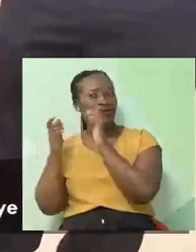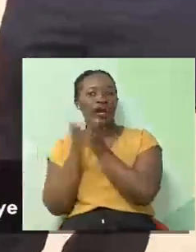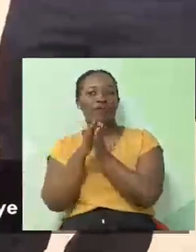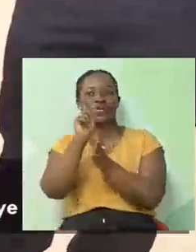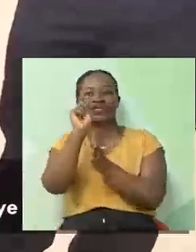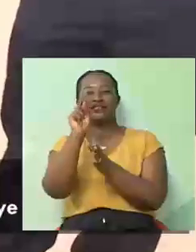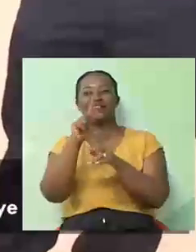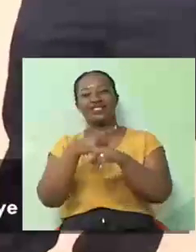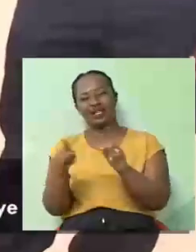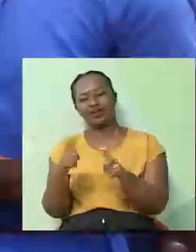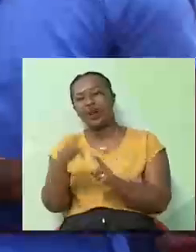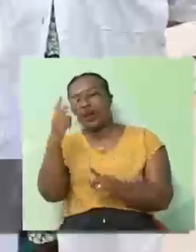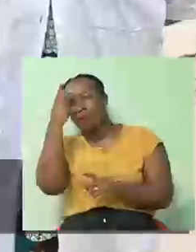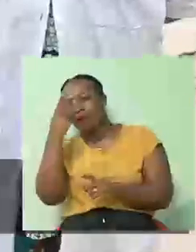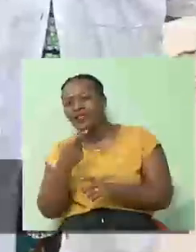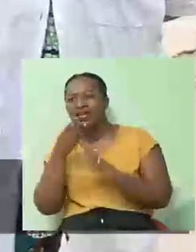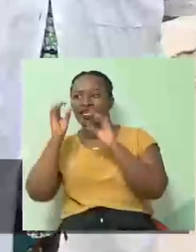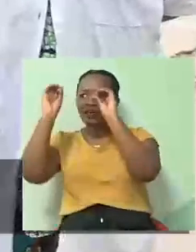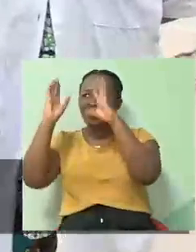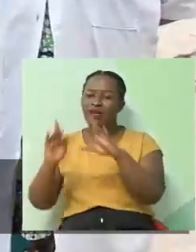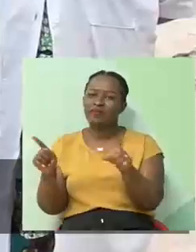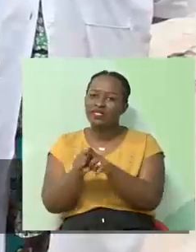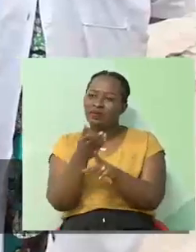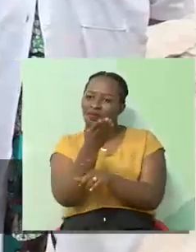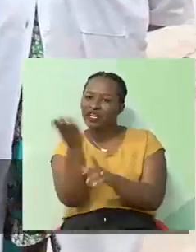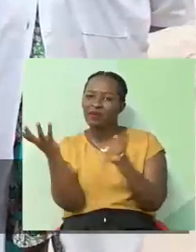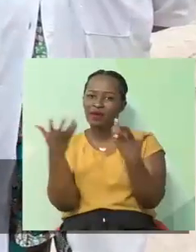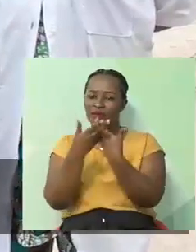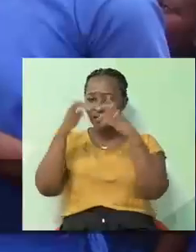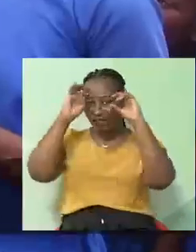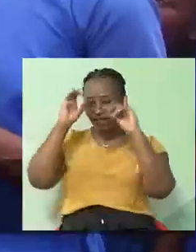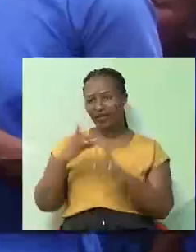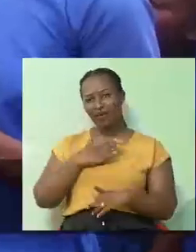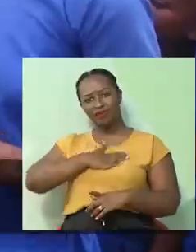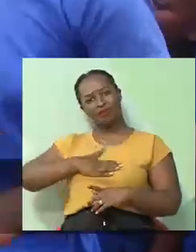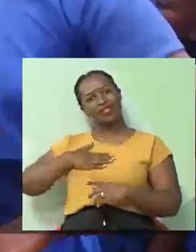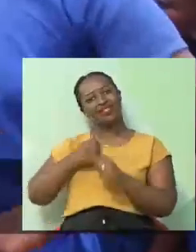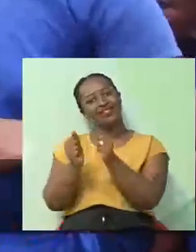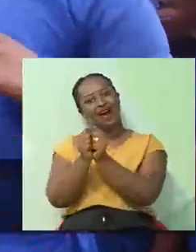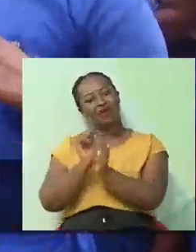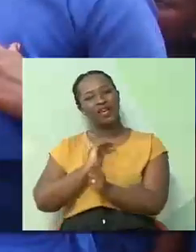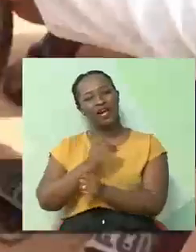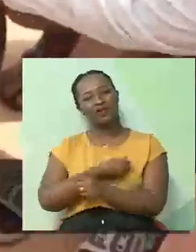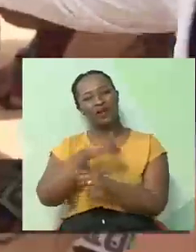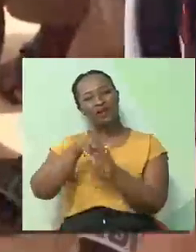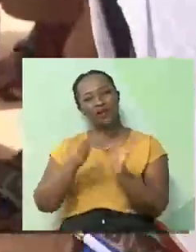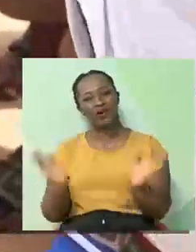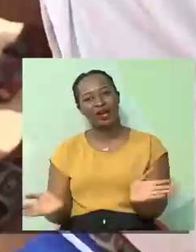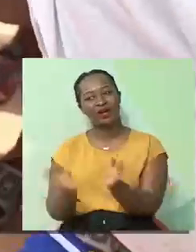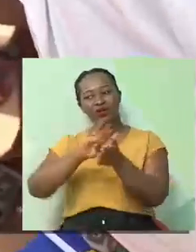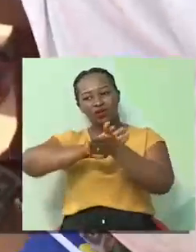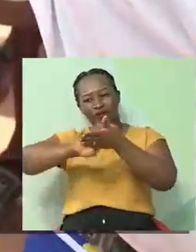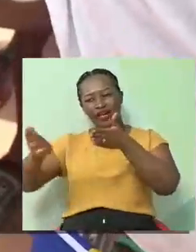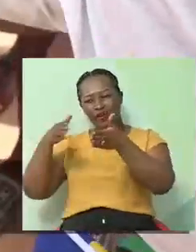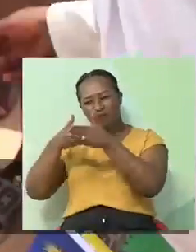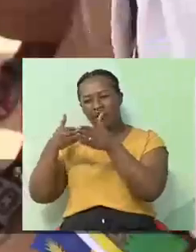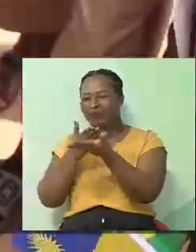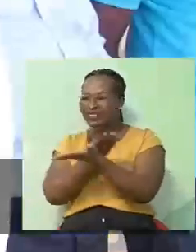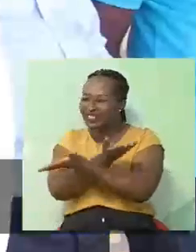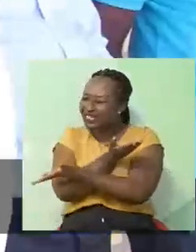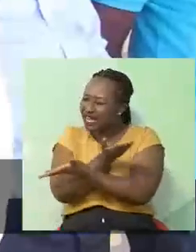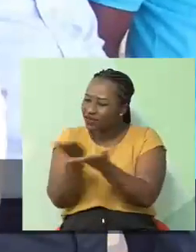maradiyo n'amateleviziyo atandukanye babyeyi barezi namwe mufite aho muhurira n'uburezi muzabane natwe muri ubu bukangurambaga bityo tuvane